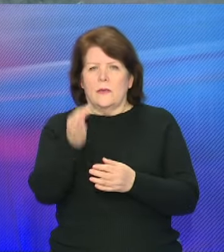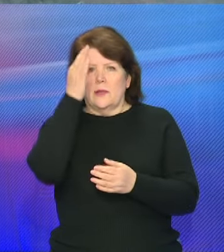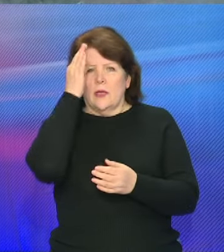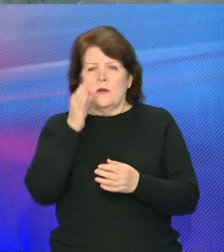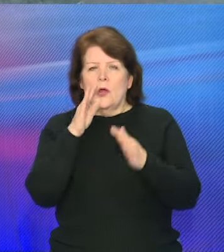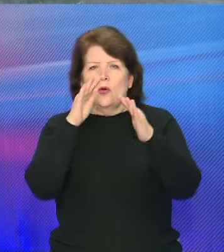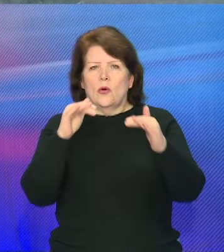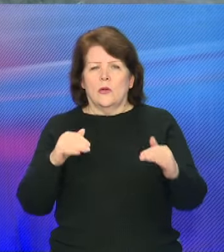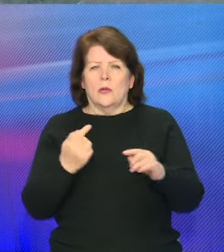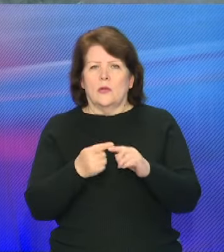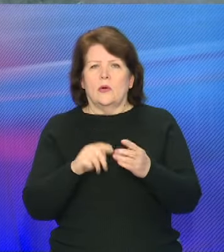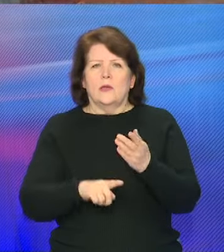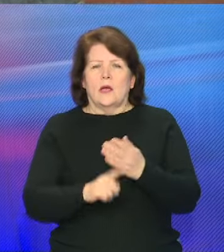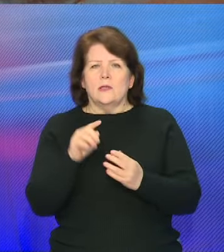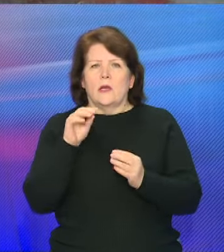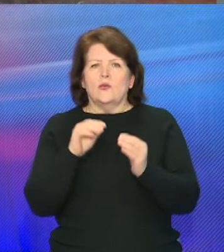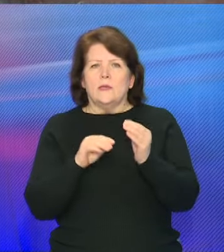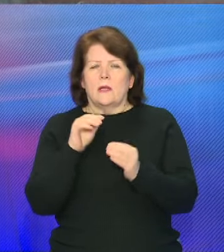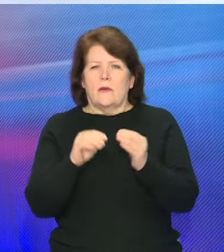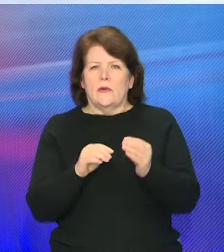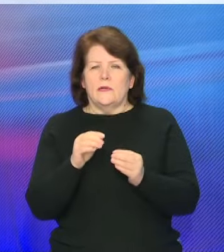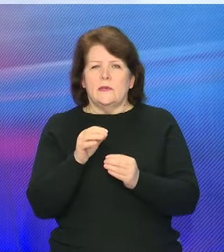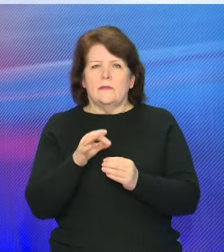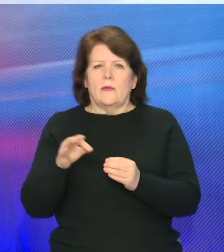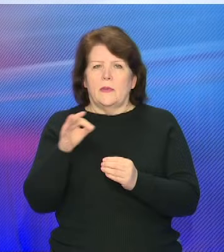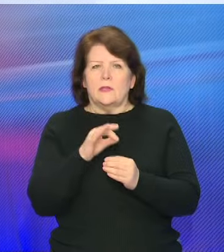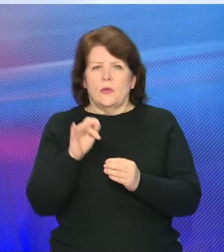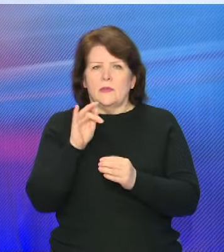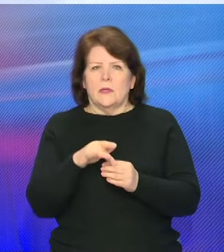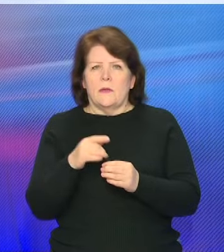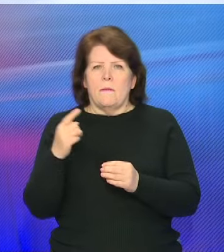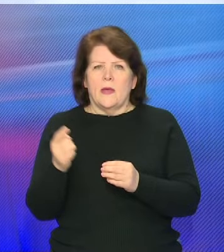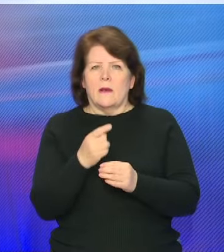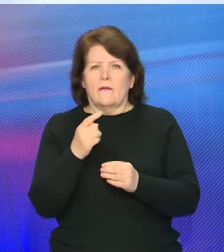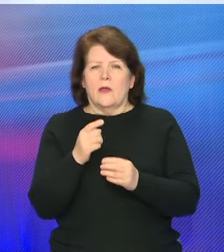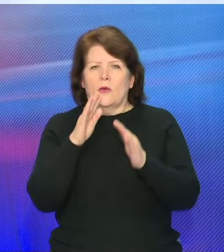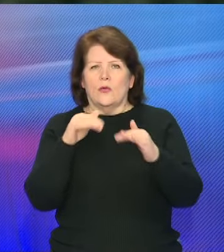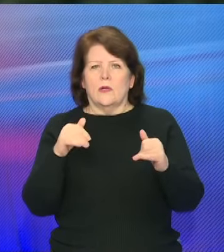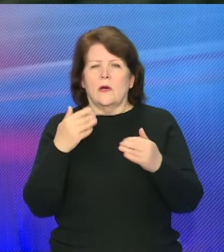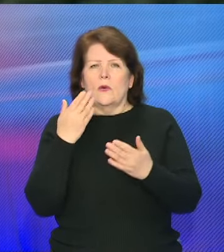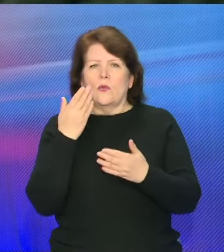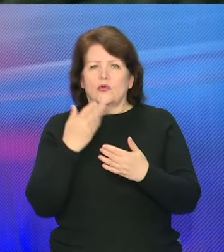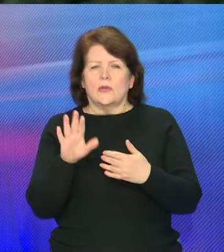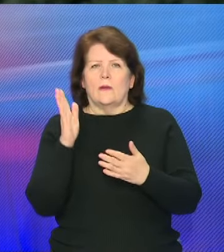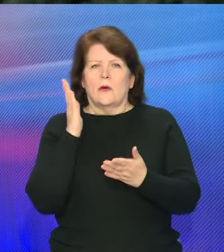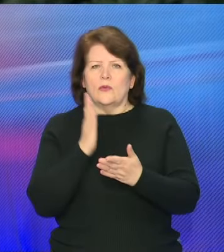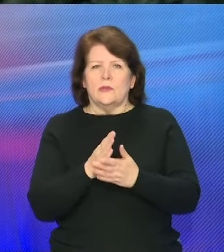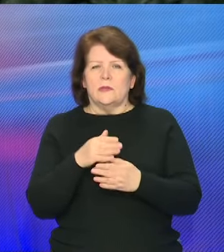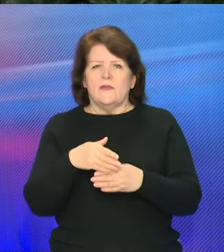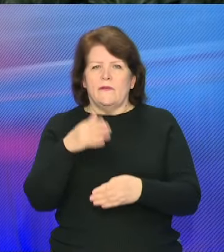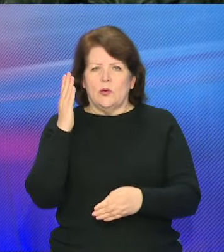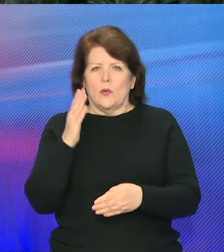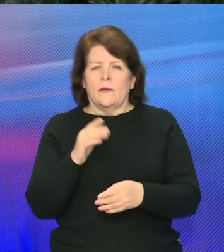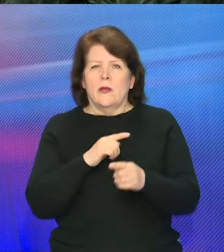почали устанавливать у областным центры. Первая лесная пригожуня уже притягивает увагу жихаров микрорайона Девятовка.